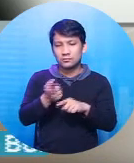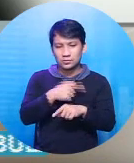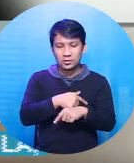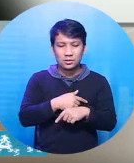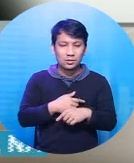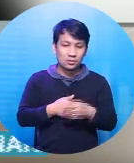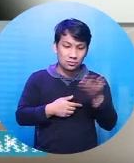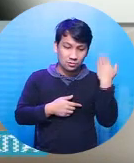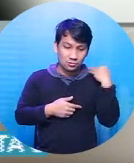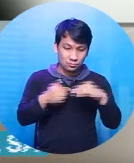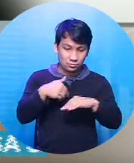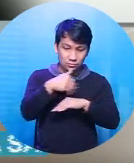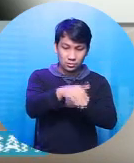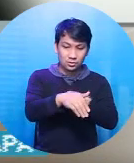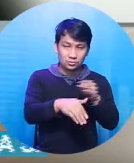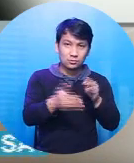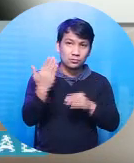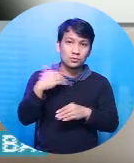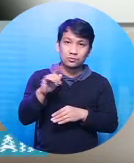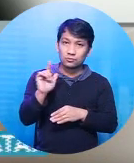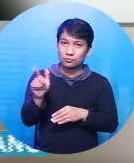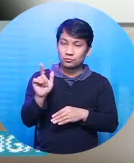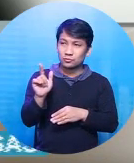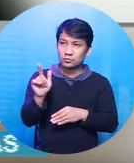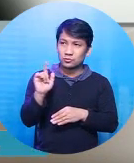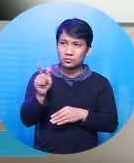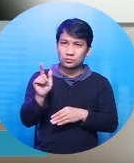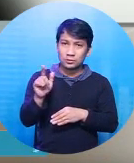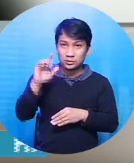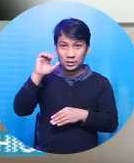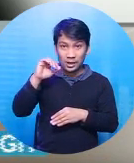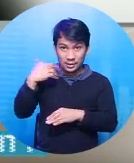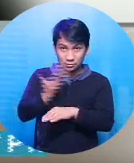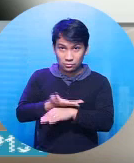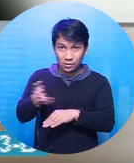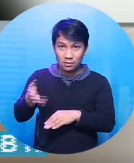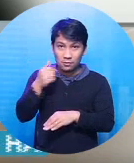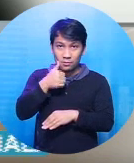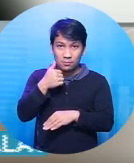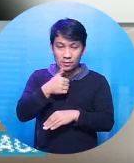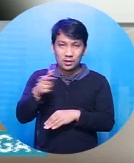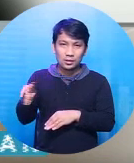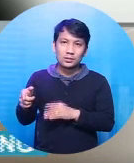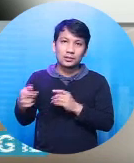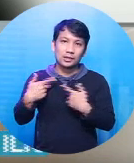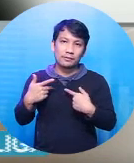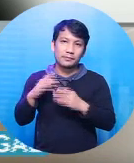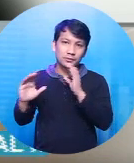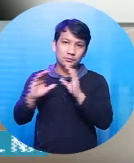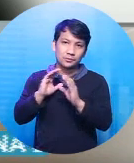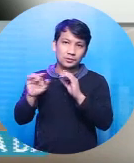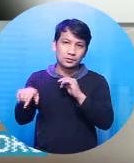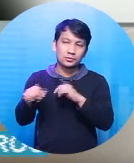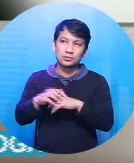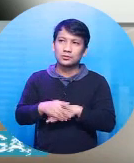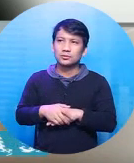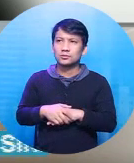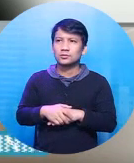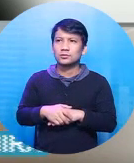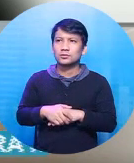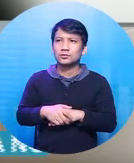nung nagpadala ako sa kanila, 27, dun sa anak kong babae, nagkaroon po kami ng communication. Once lang po